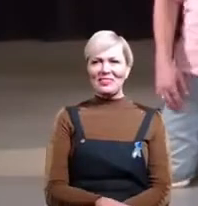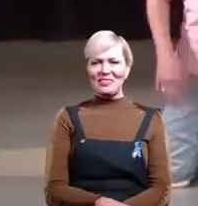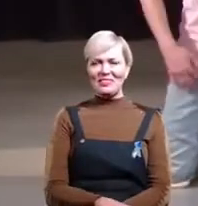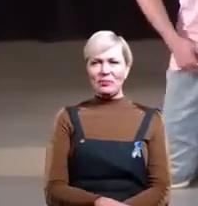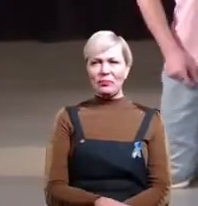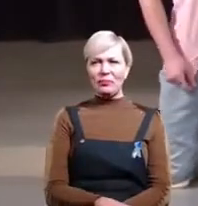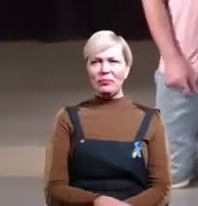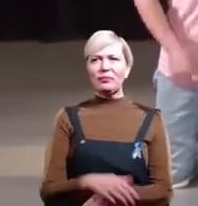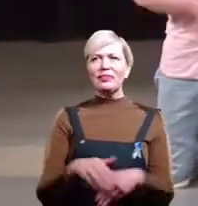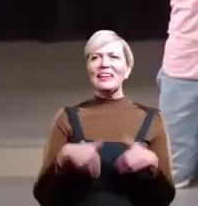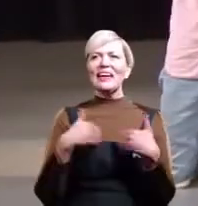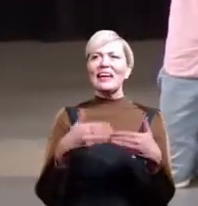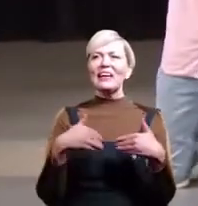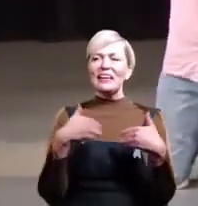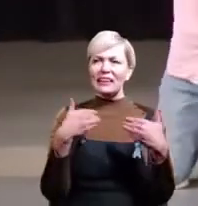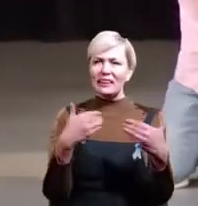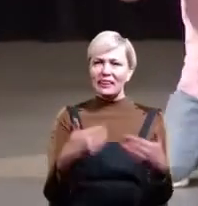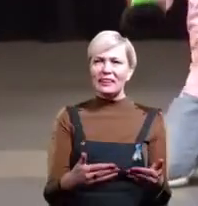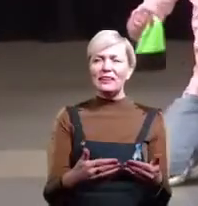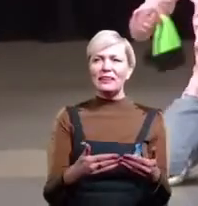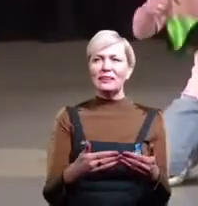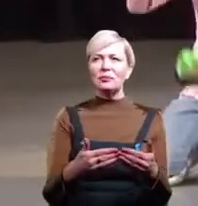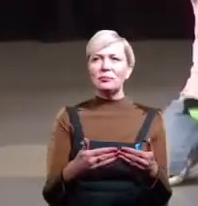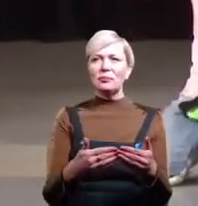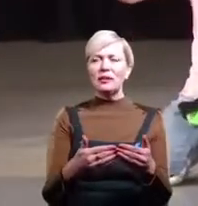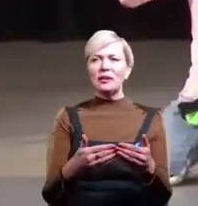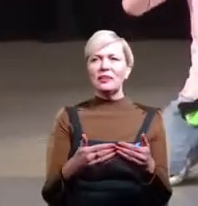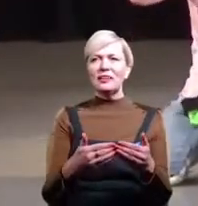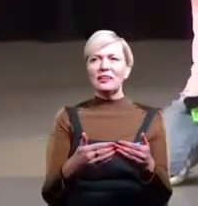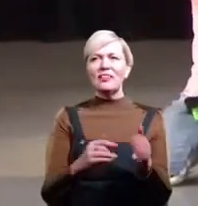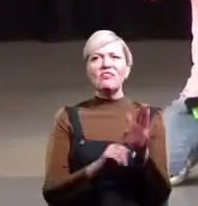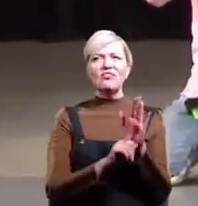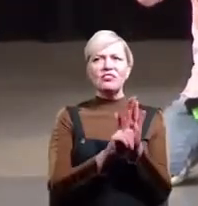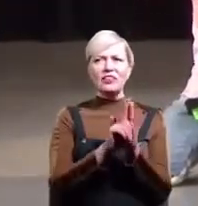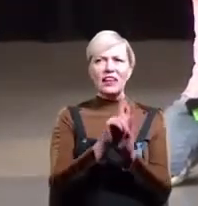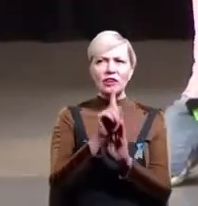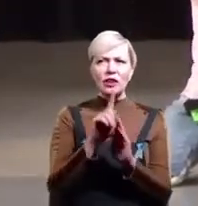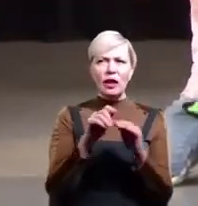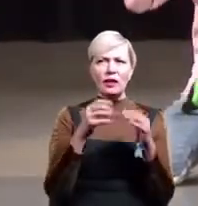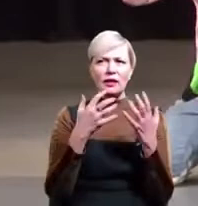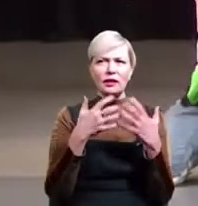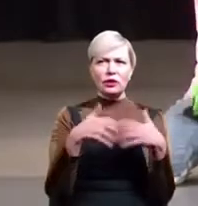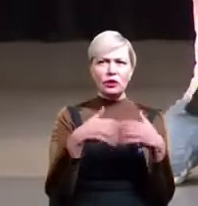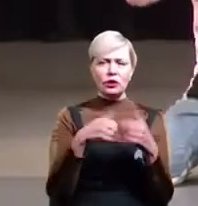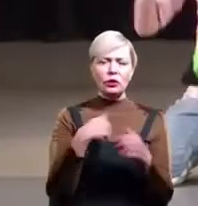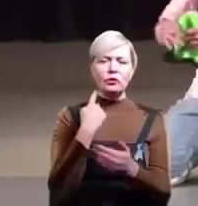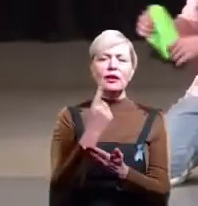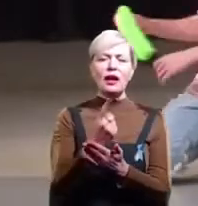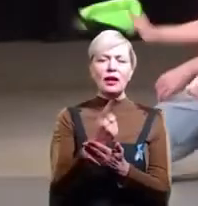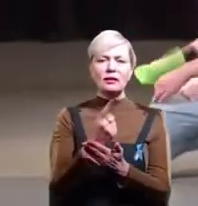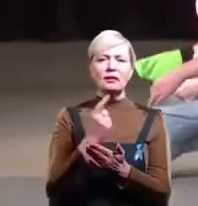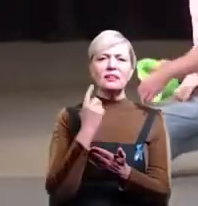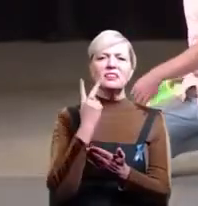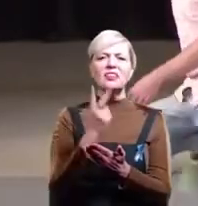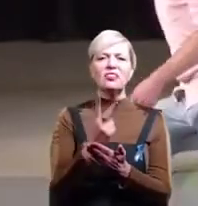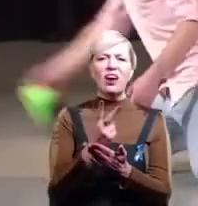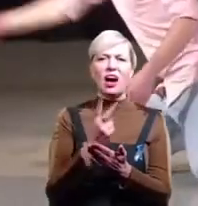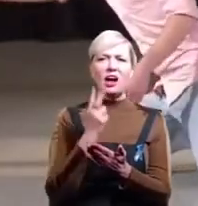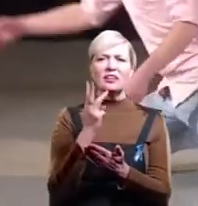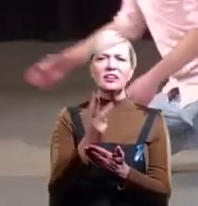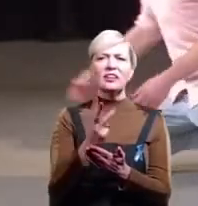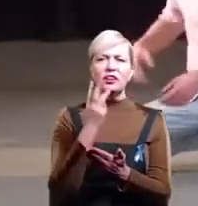Ритм идет ровно. Там идет, в начале идет счет 1, 2, 3,